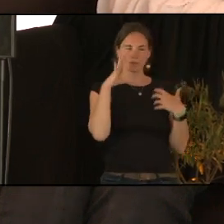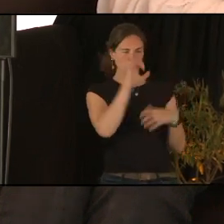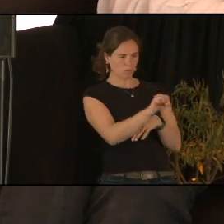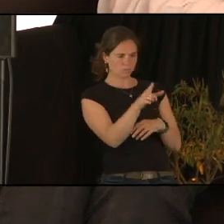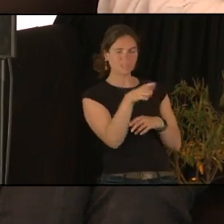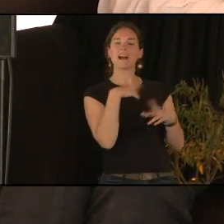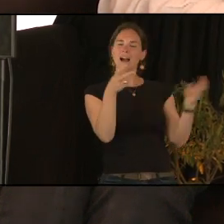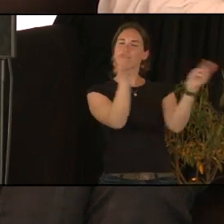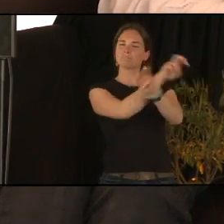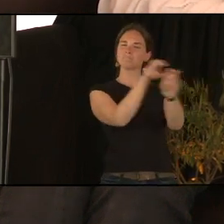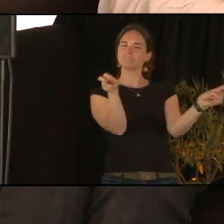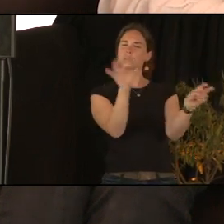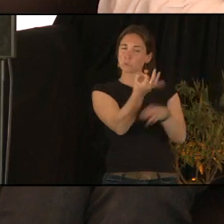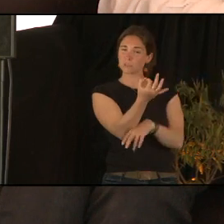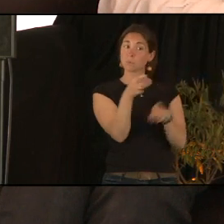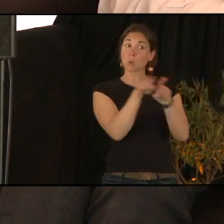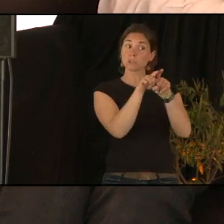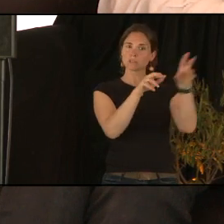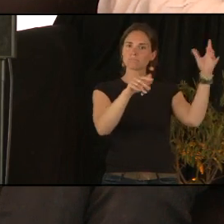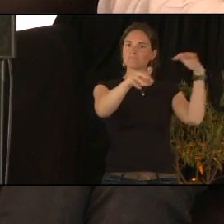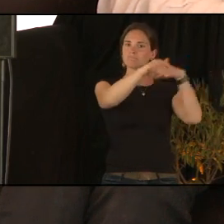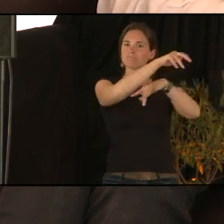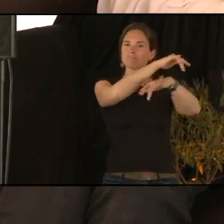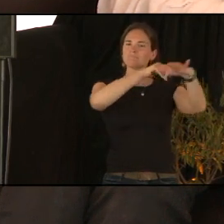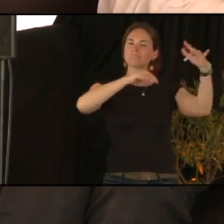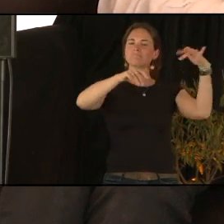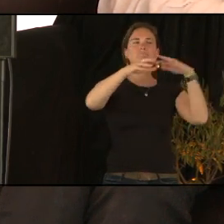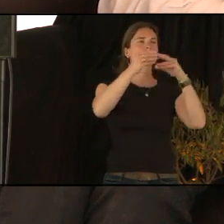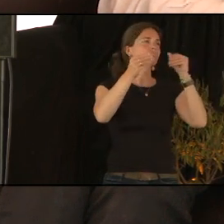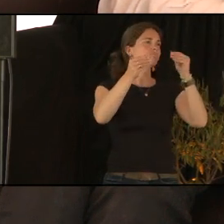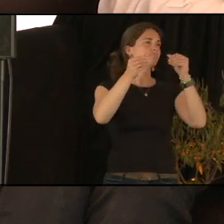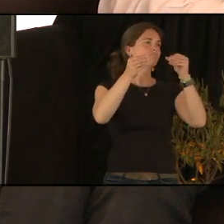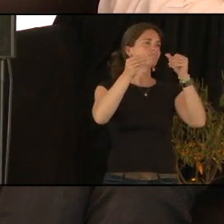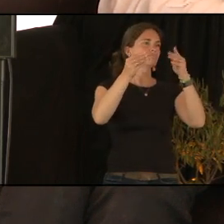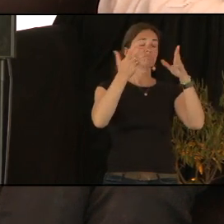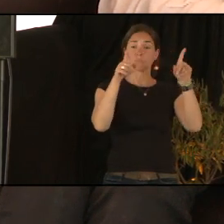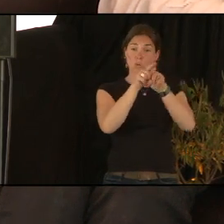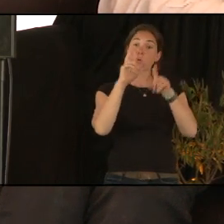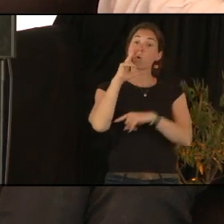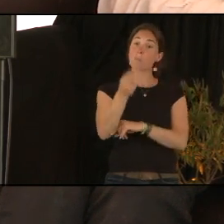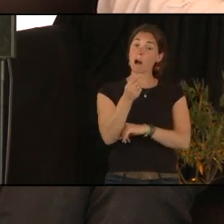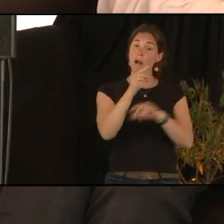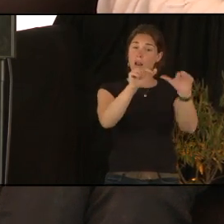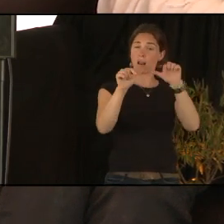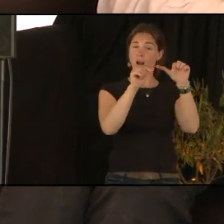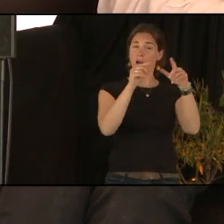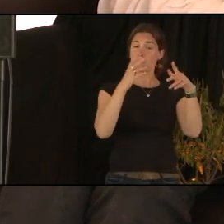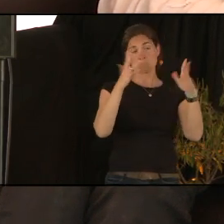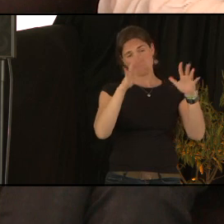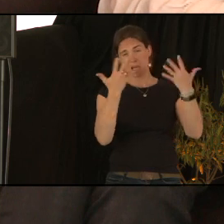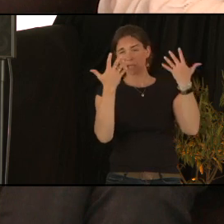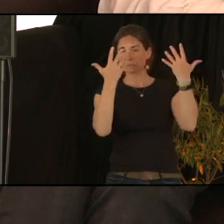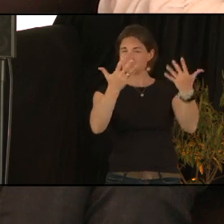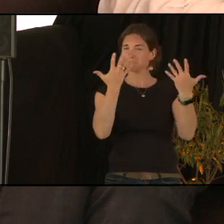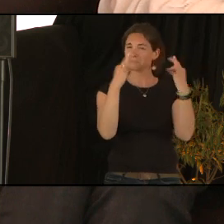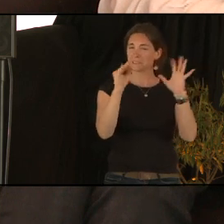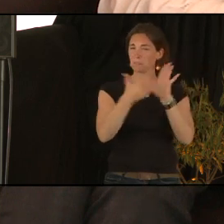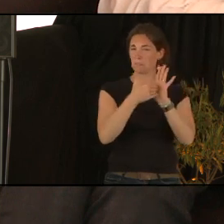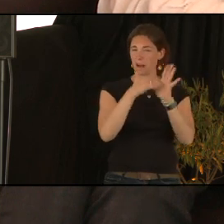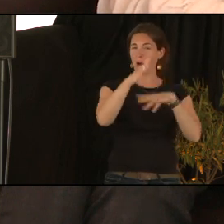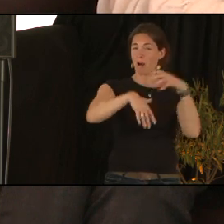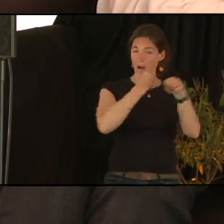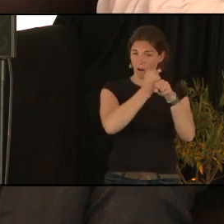un passage, mais qu'il avait été peuplé par des sociétés humaines pendant au moins 10 000 ans, avant qu'il y ait véritablement